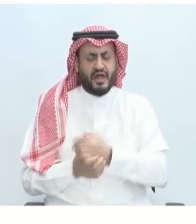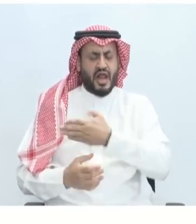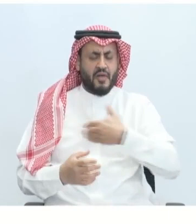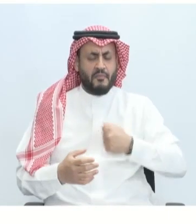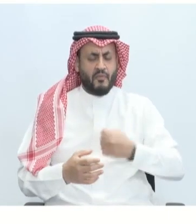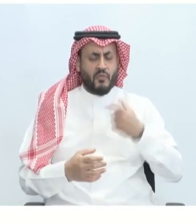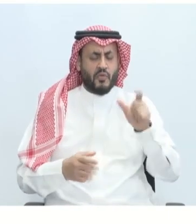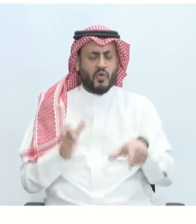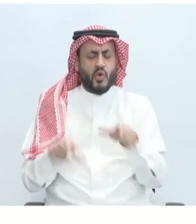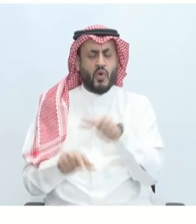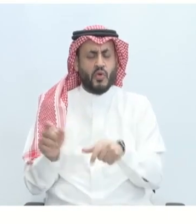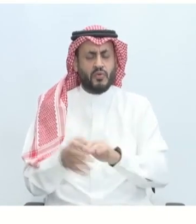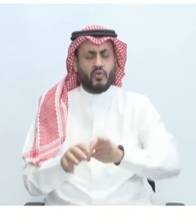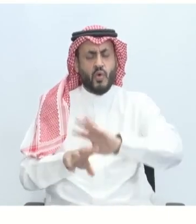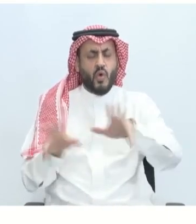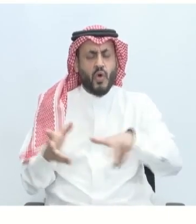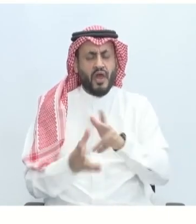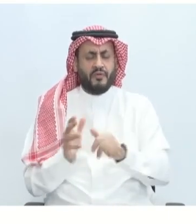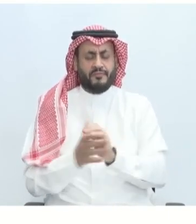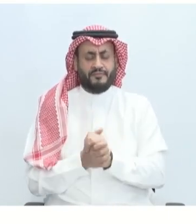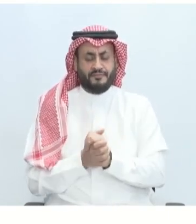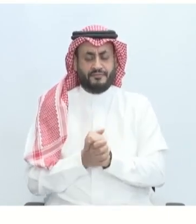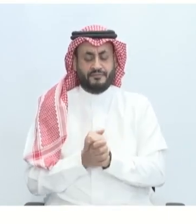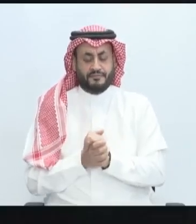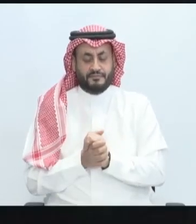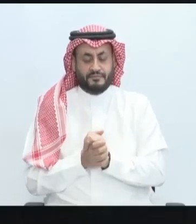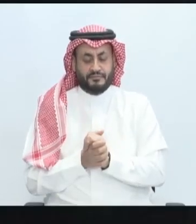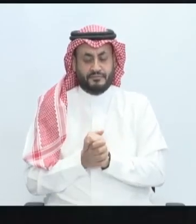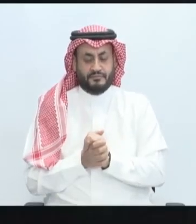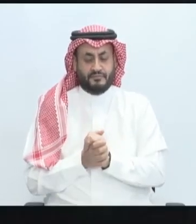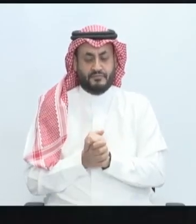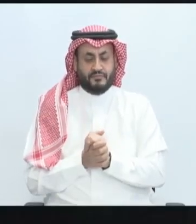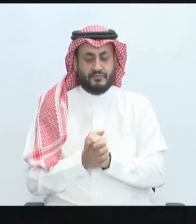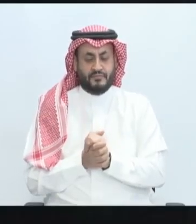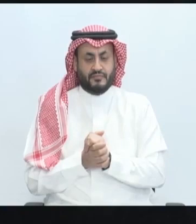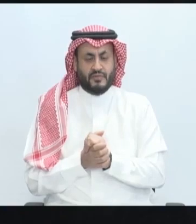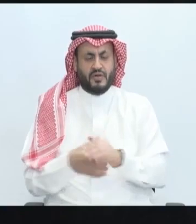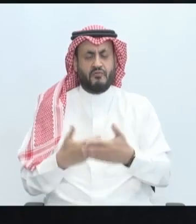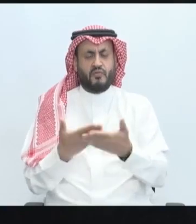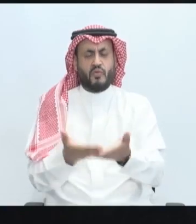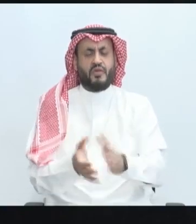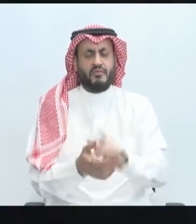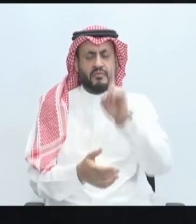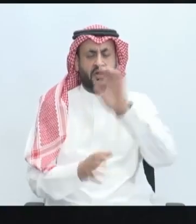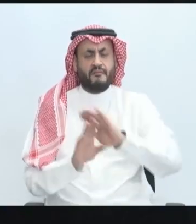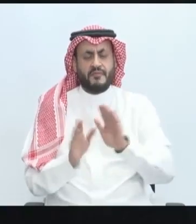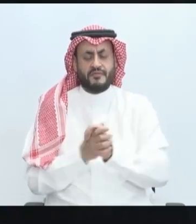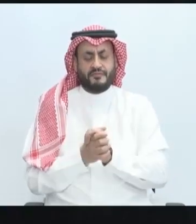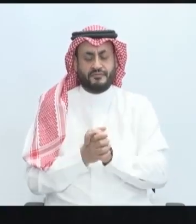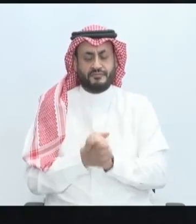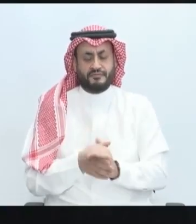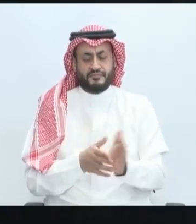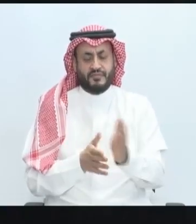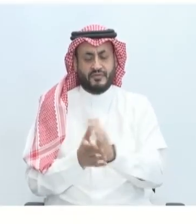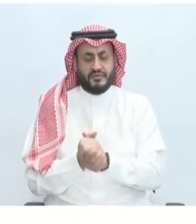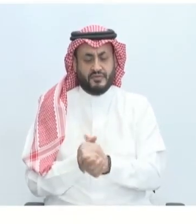يعتمد المؤمنون في كل احوالهم في كل امورهم فهم يفوضون امورهم لله عز وجل ثم جاء